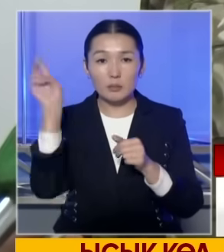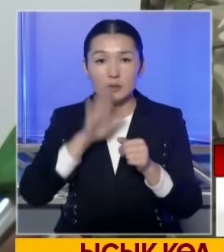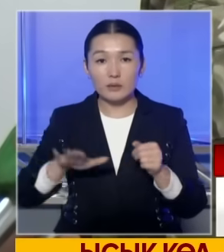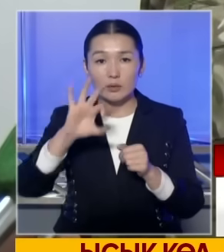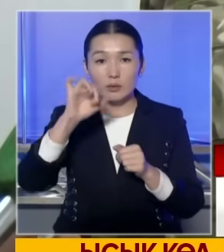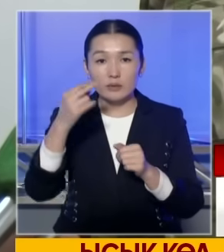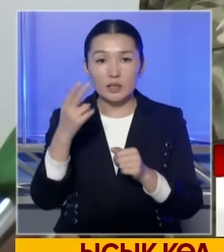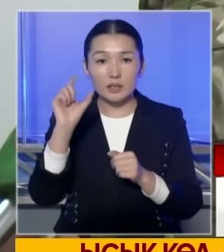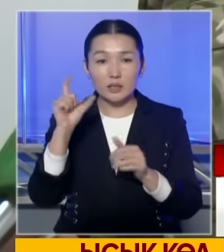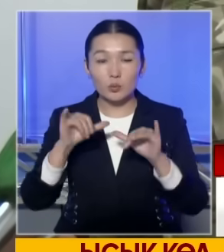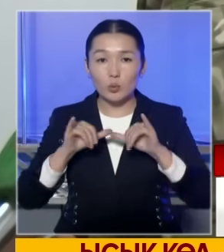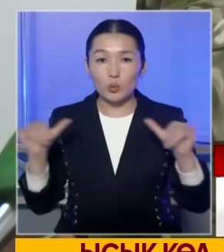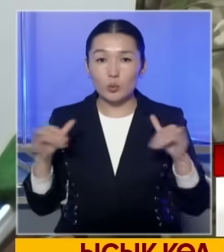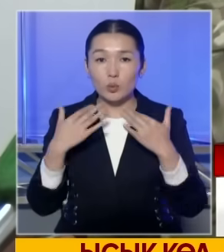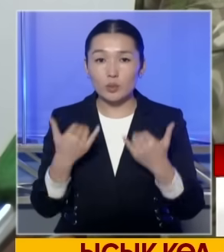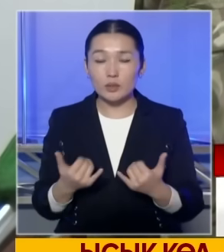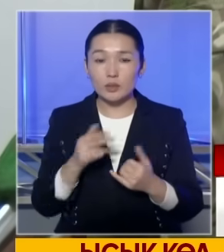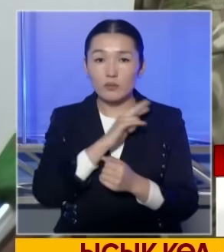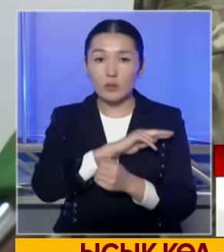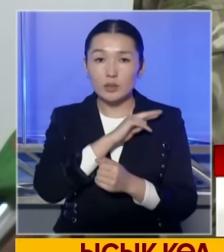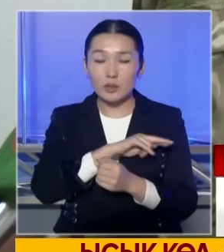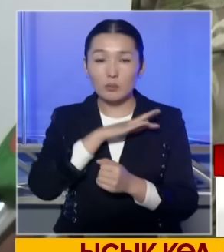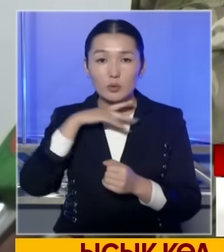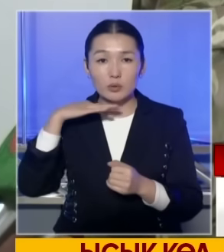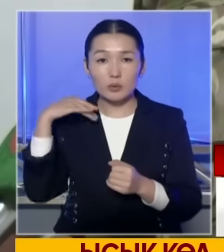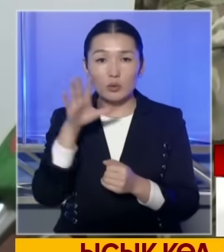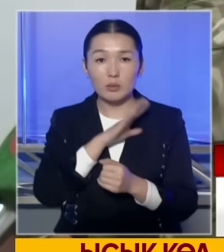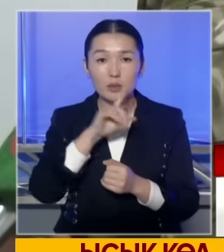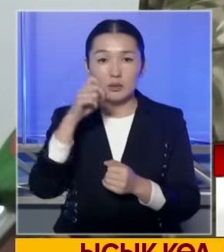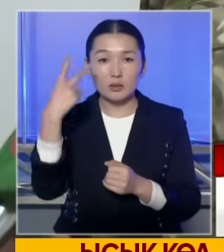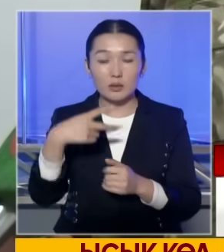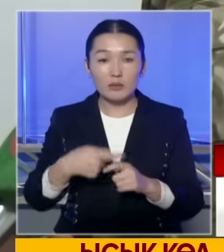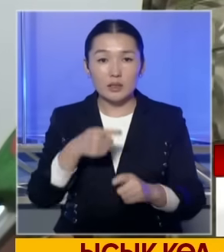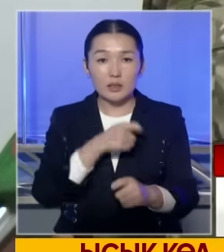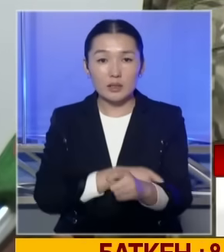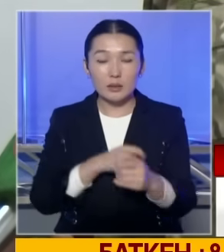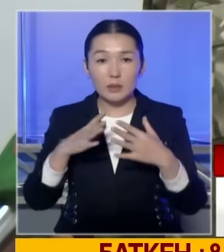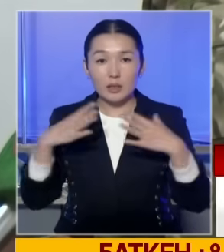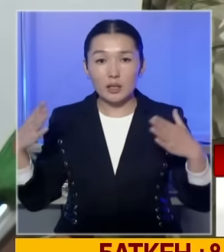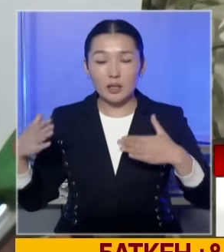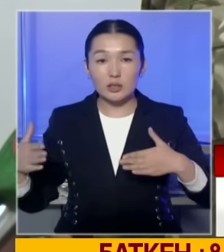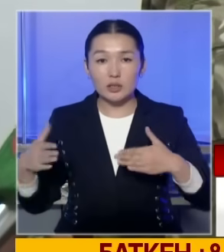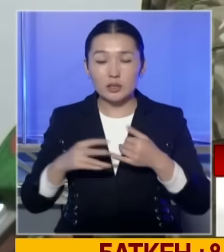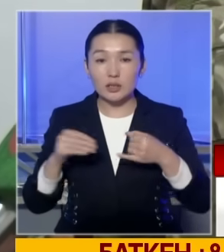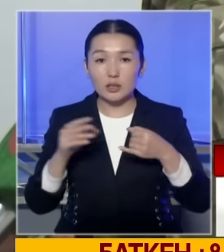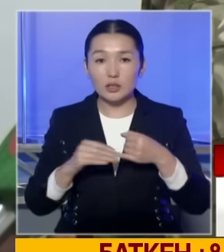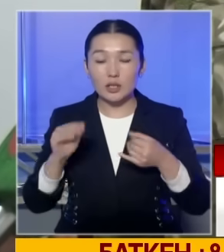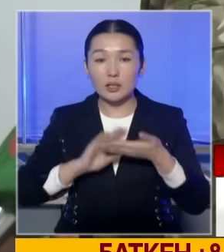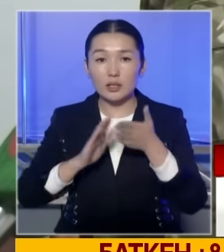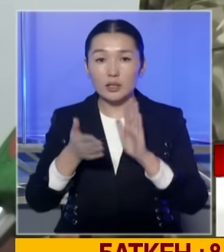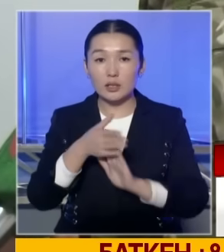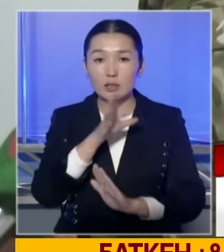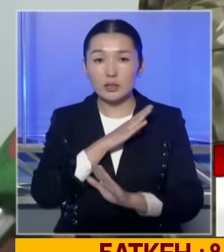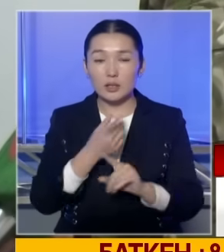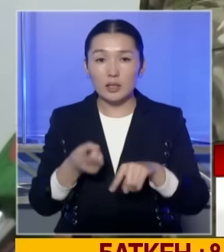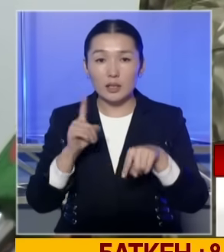социалдык экономикалык өнүгүүсү. Бүгүн жумуш көп болду. 120 километрден ашык жерди илгерилеп калдык. Бул иштер